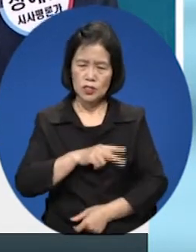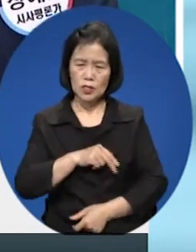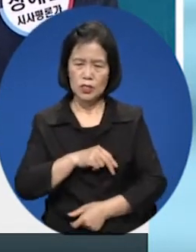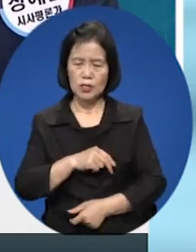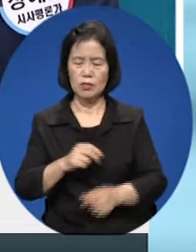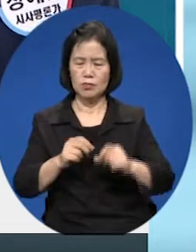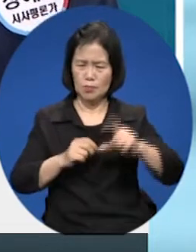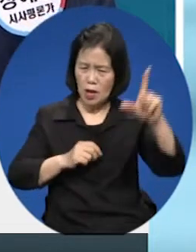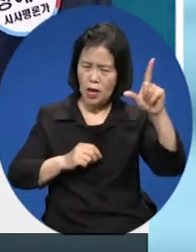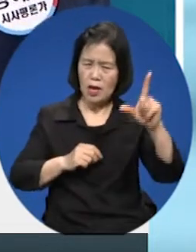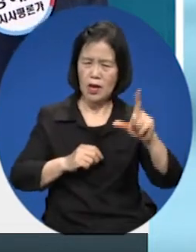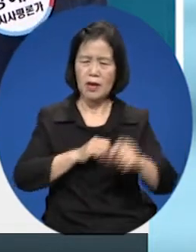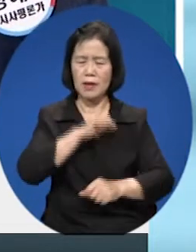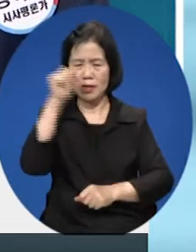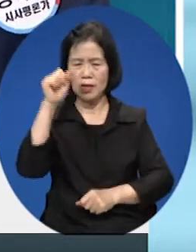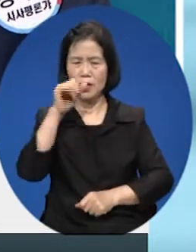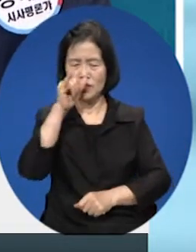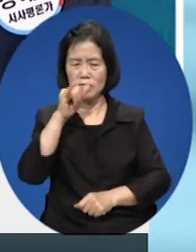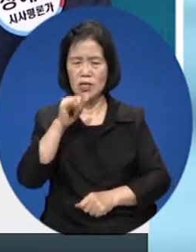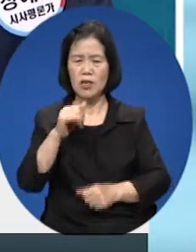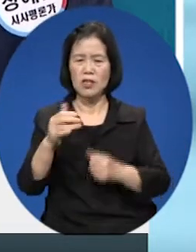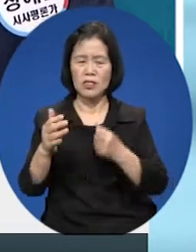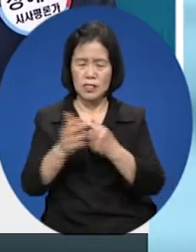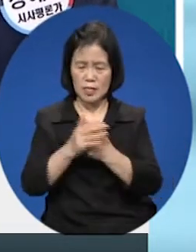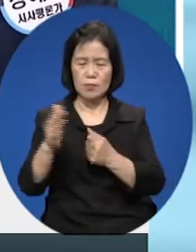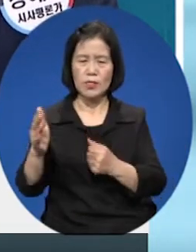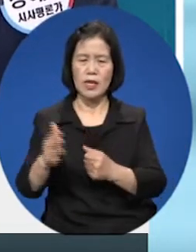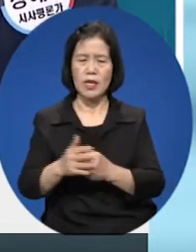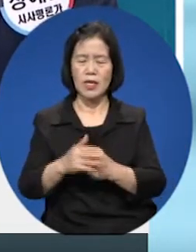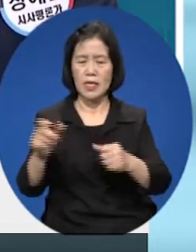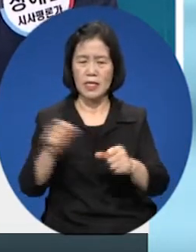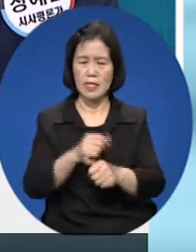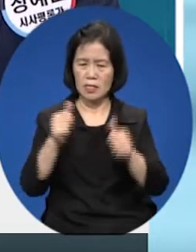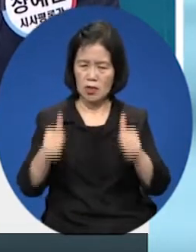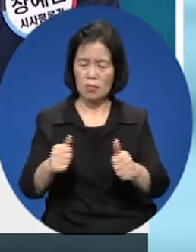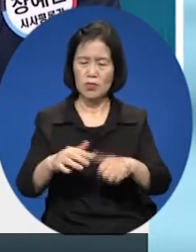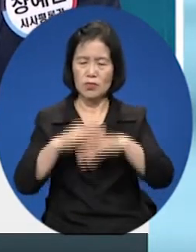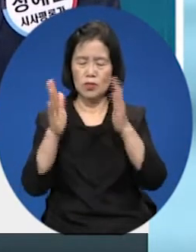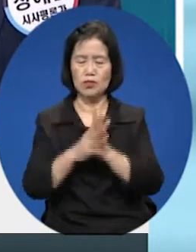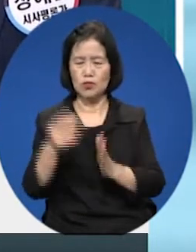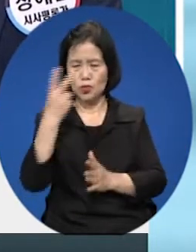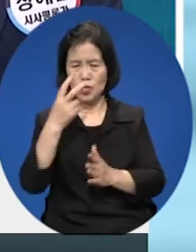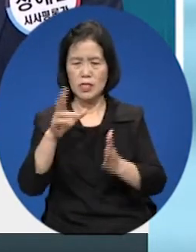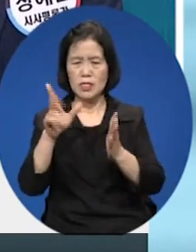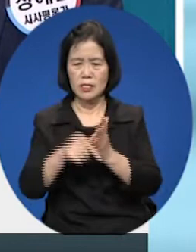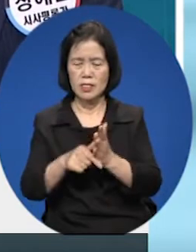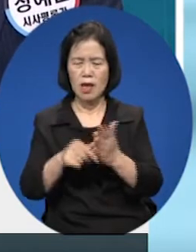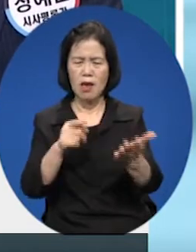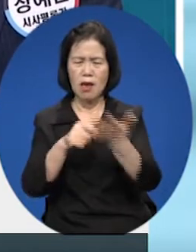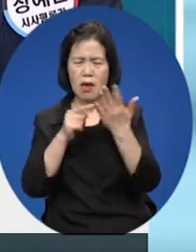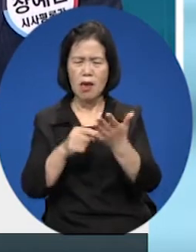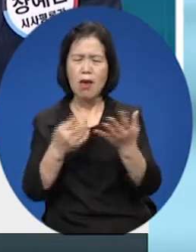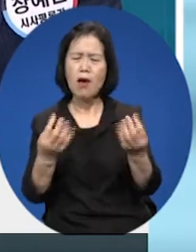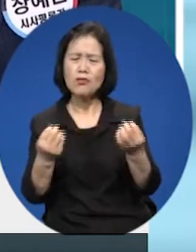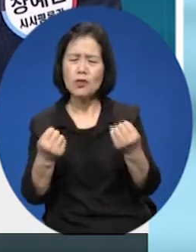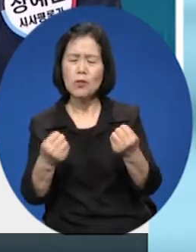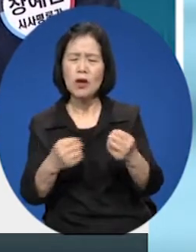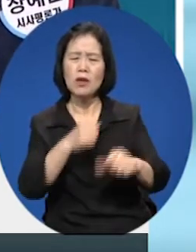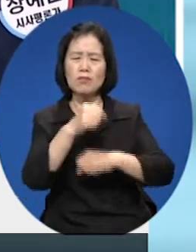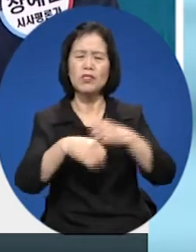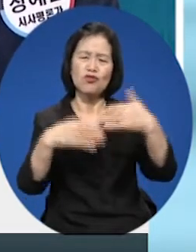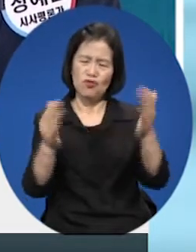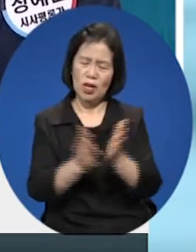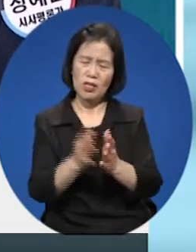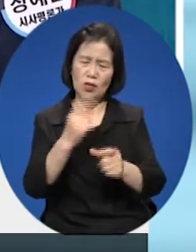훨씬 더 많이 당선이 되어 있어요 그런 구도 4 특검을 하거나 전도 조달 했을 때 나올게 확률적으로 더불어 민주당의 훨씬 더